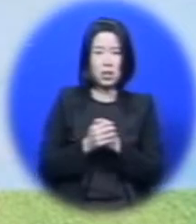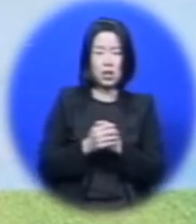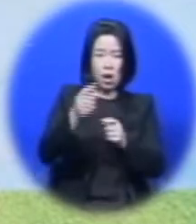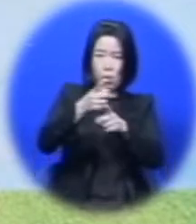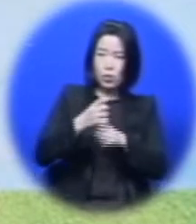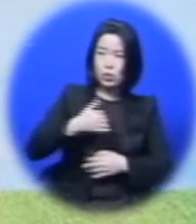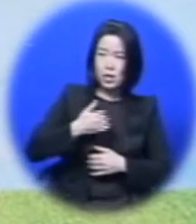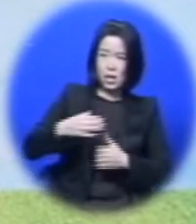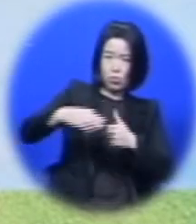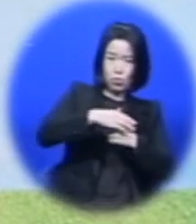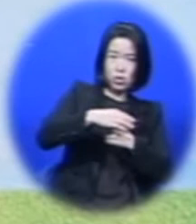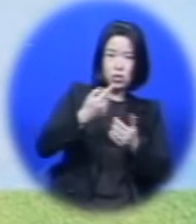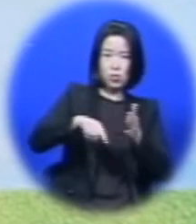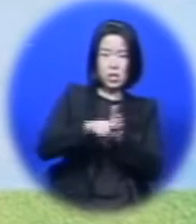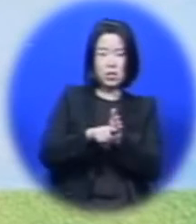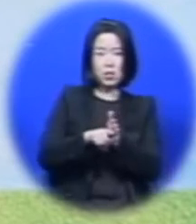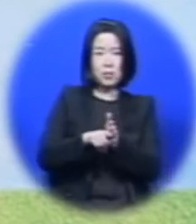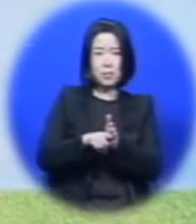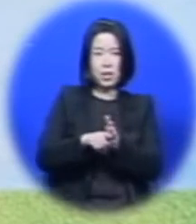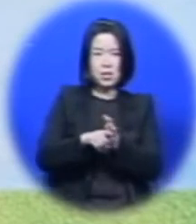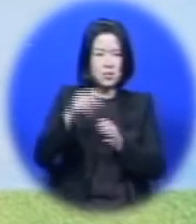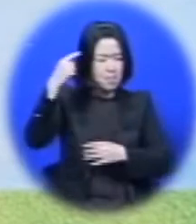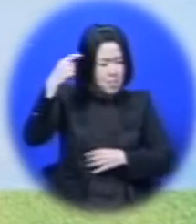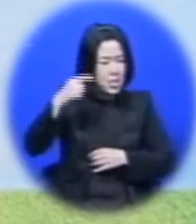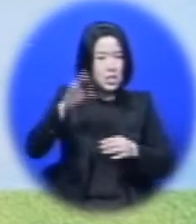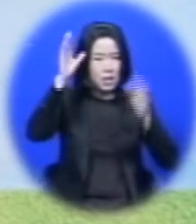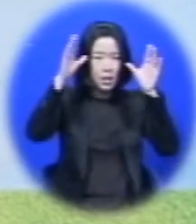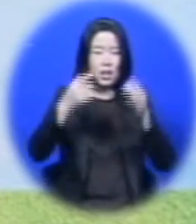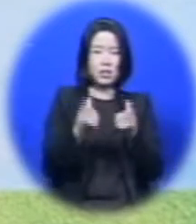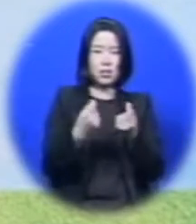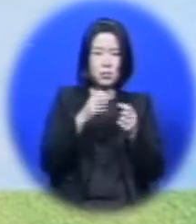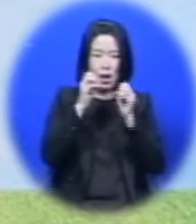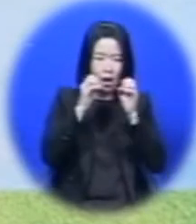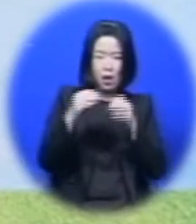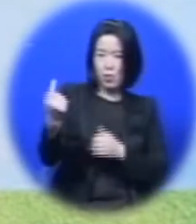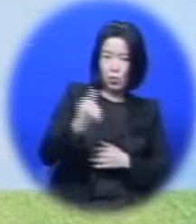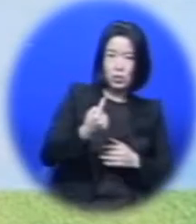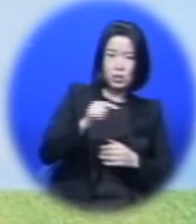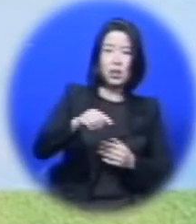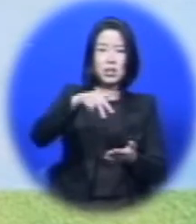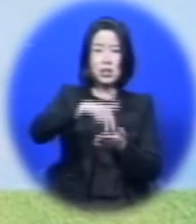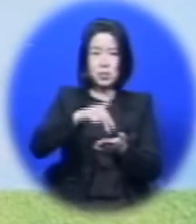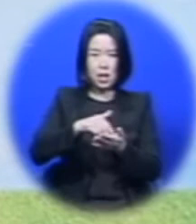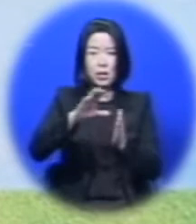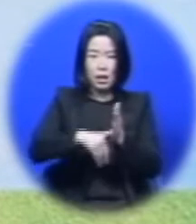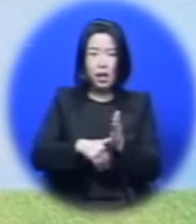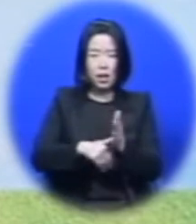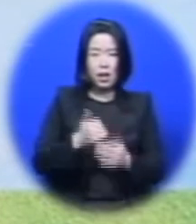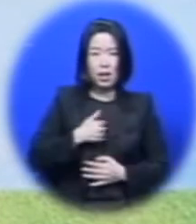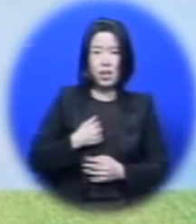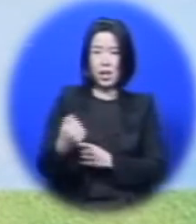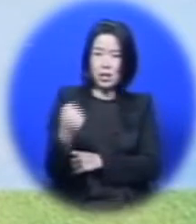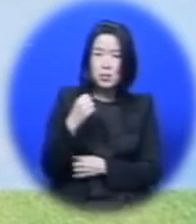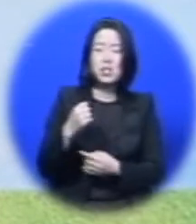원수가 지금 나를 죽이려고 아주 미친 개처럼 으르렁거리고 달려드는 이런 형국에 나의 힘이신